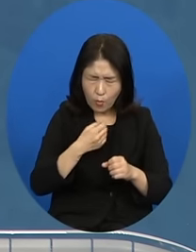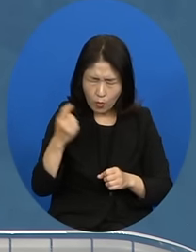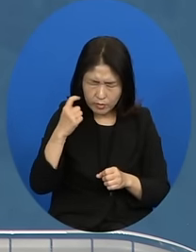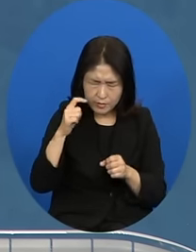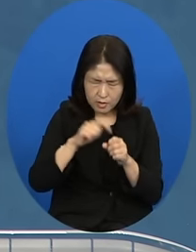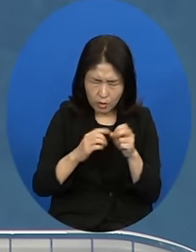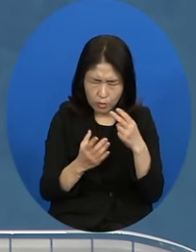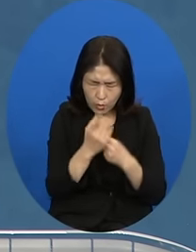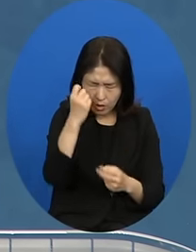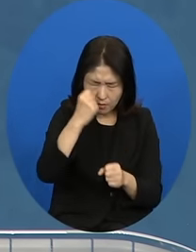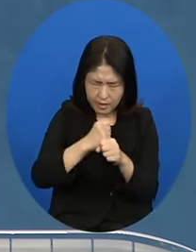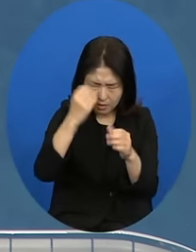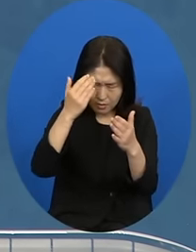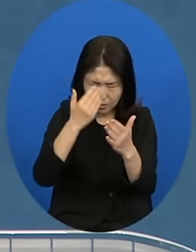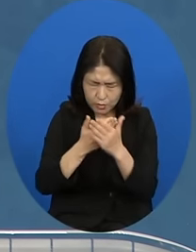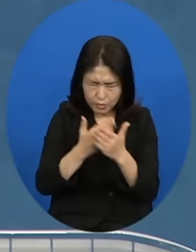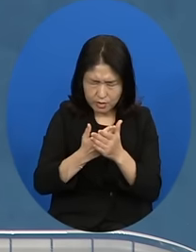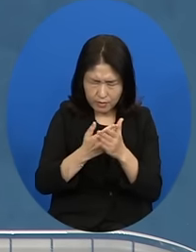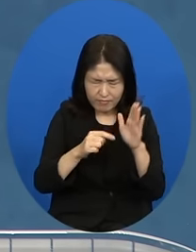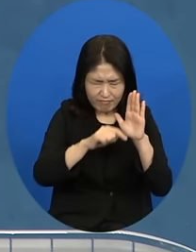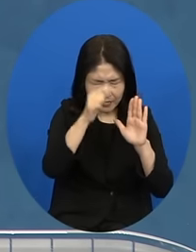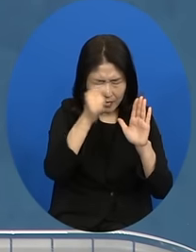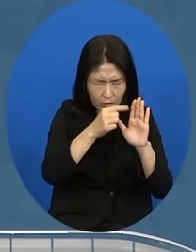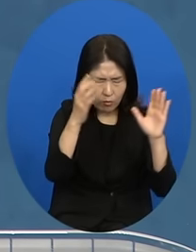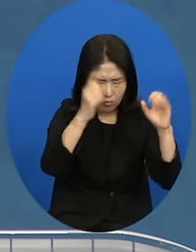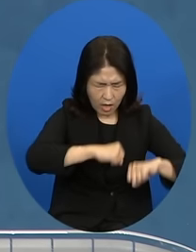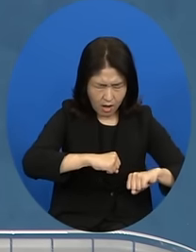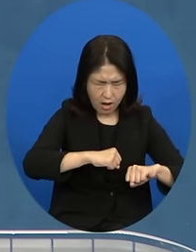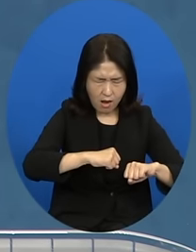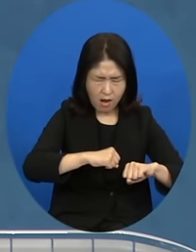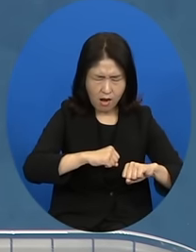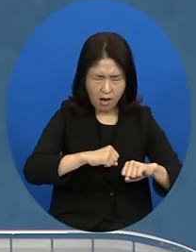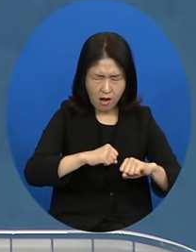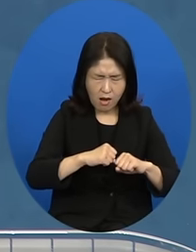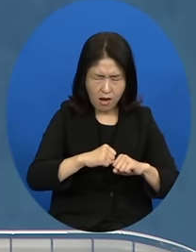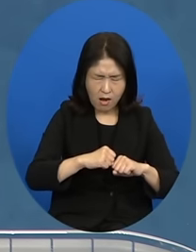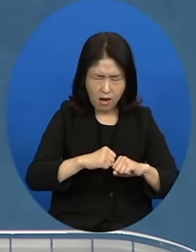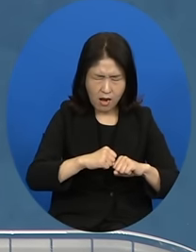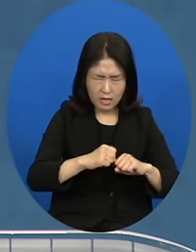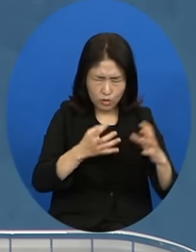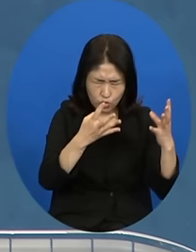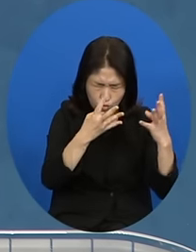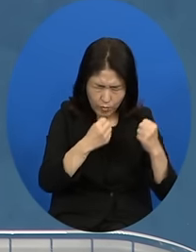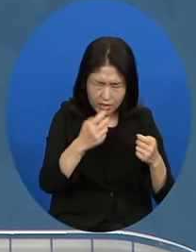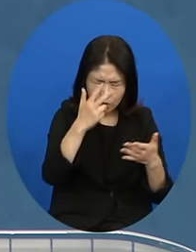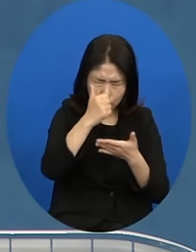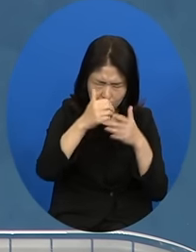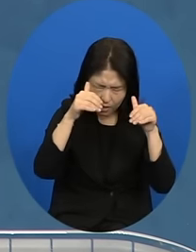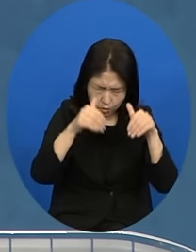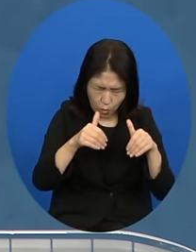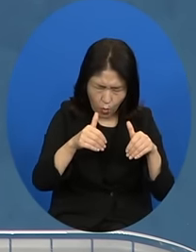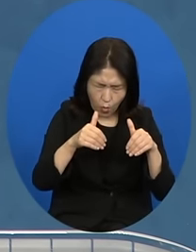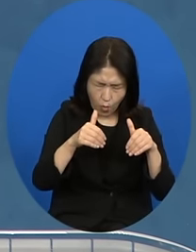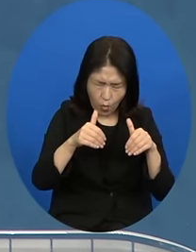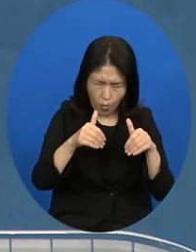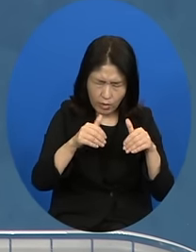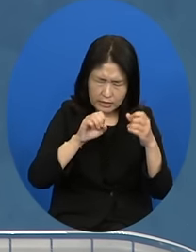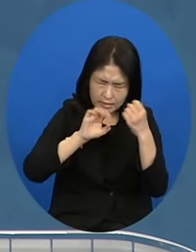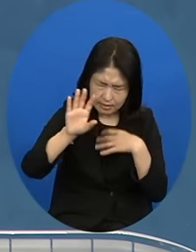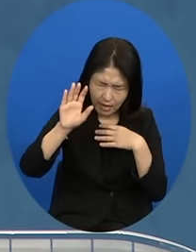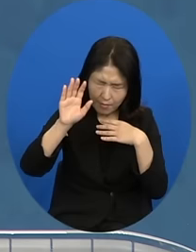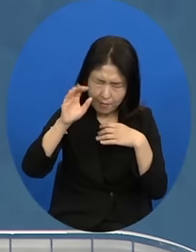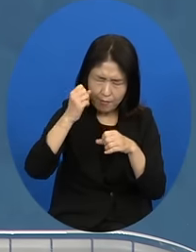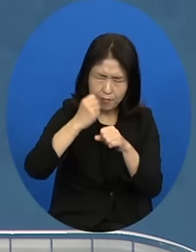하여 주옵소서. 악한 북한 정권이 무너지고 북한에 있는 수많은 주의 종들이 하나님 응답을 받게